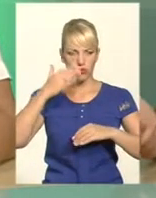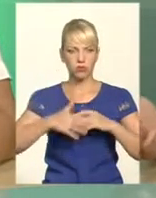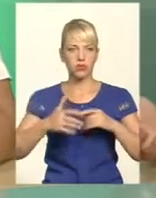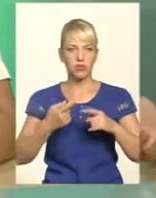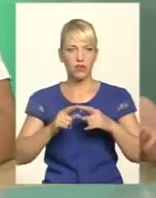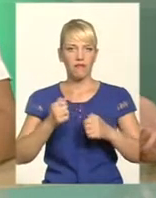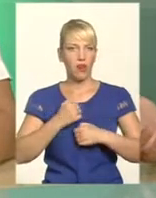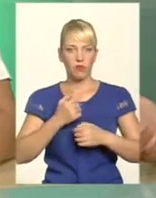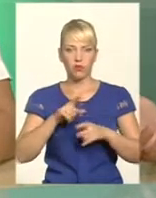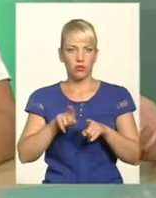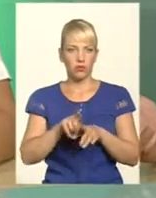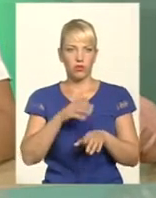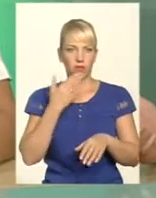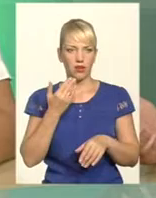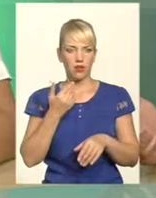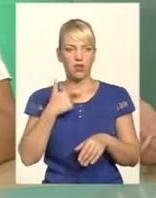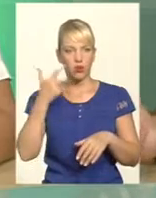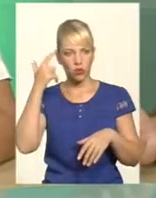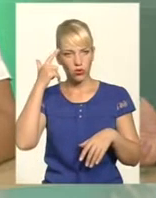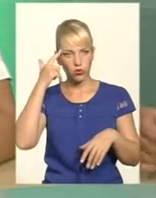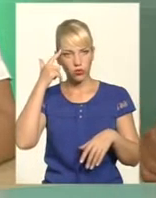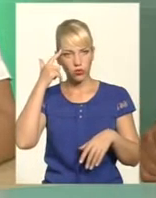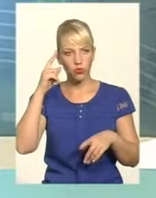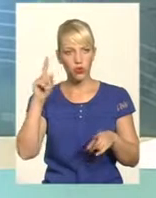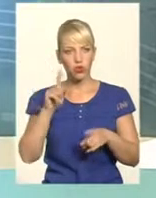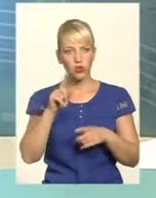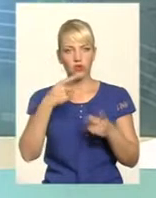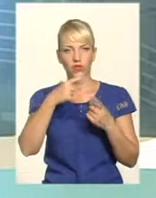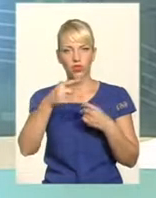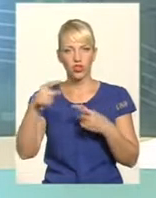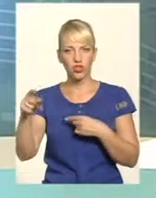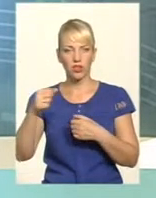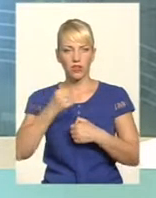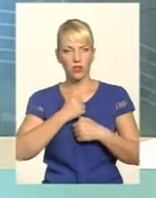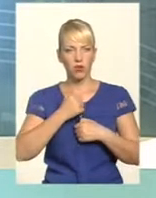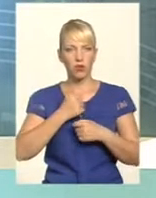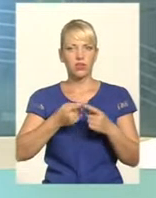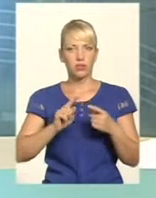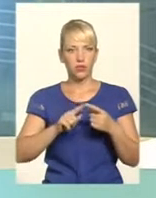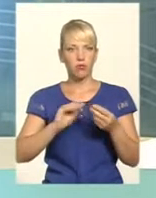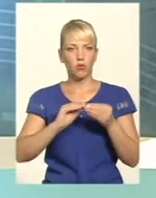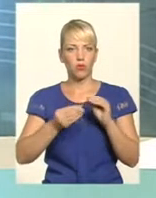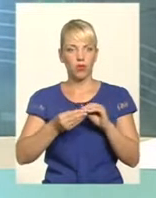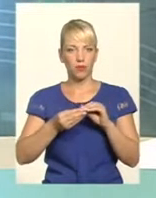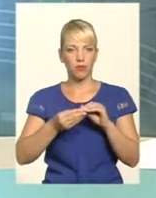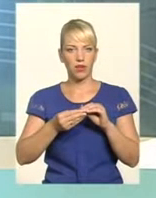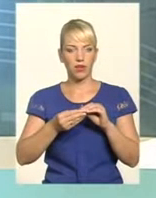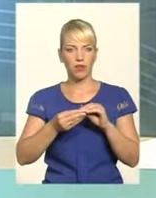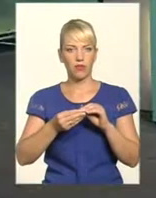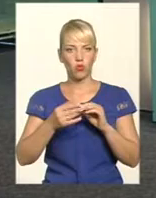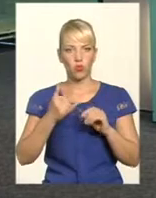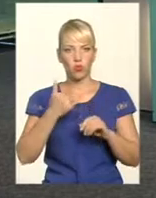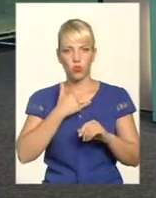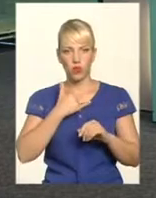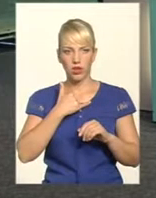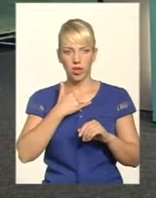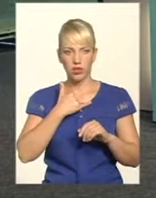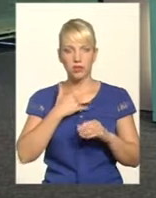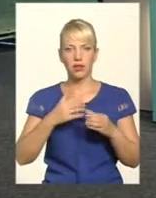немає. Я думаю, що в інших військах. В інших родах військ? Так, в інших родах військ це є проблемою. Тому що, кажу, наш